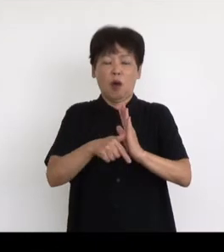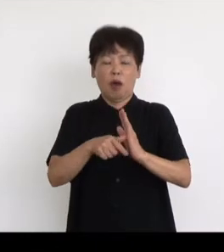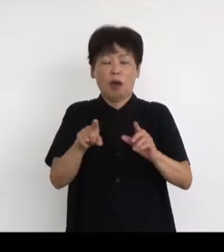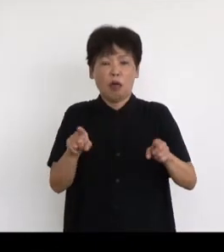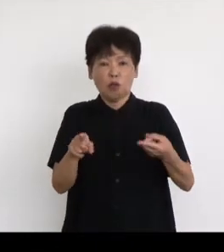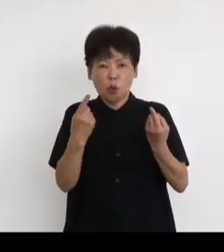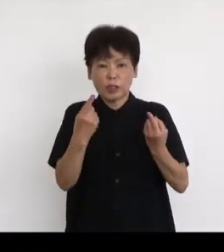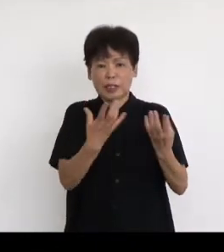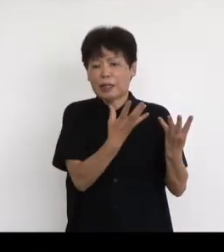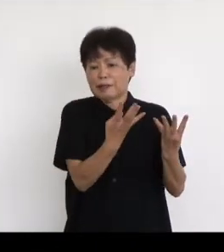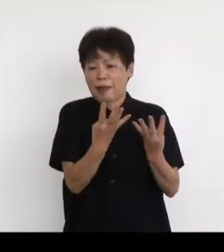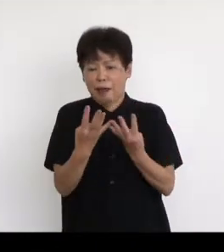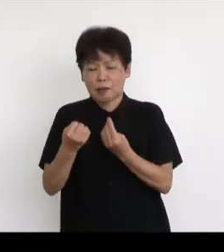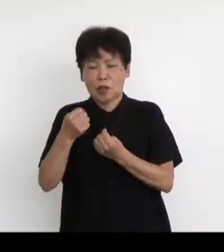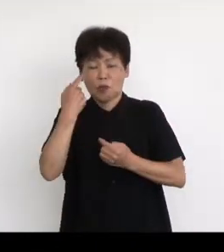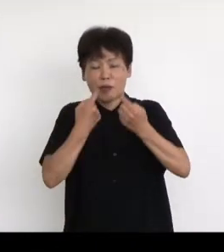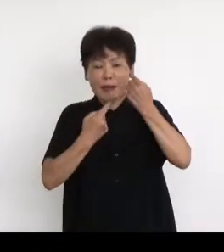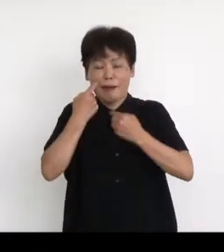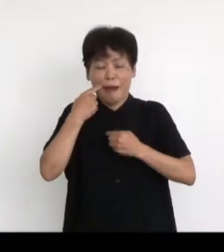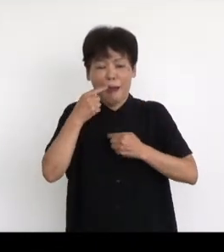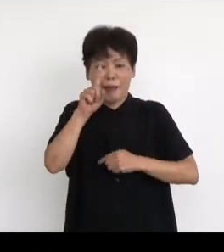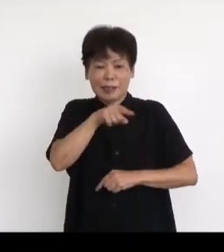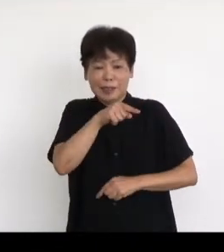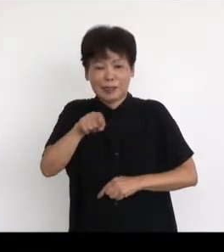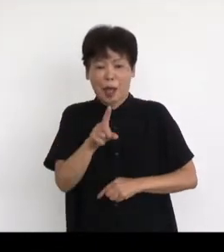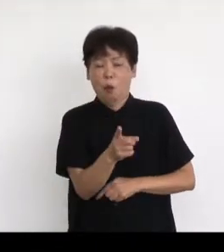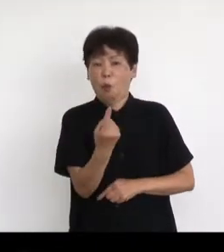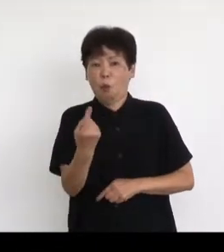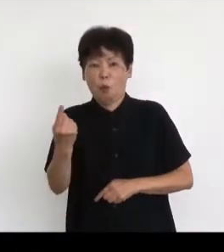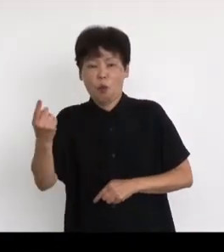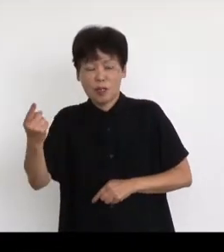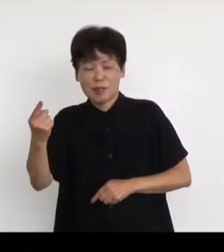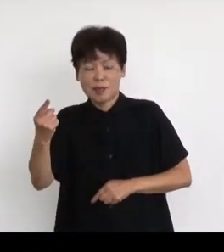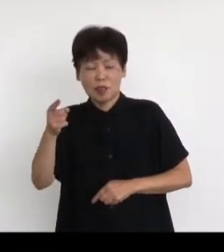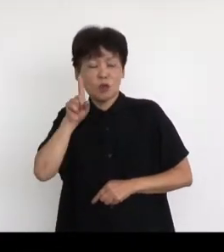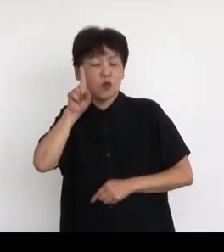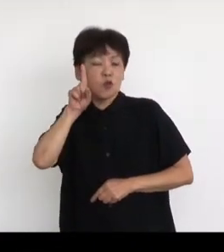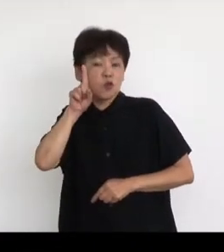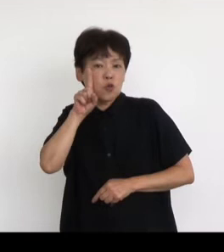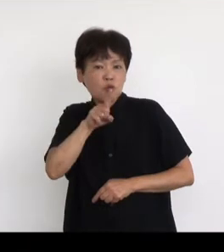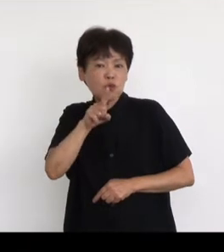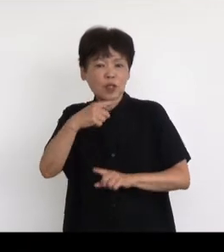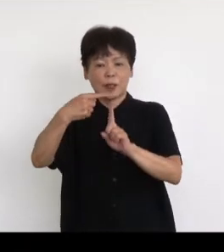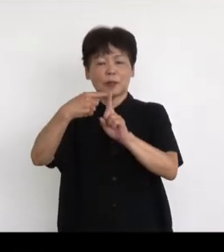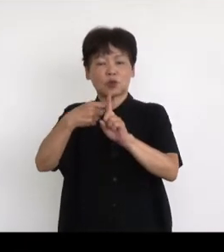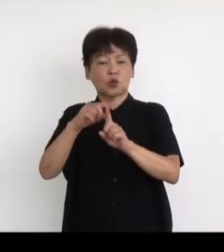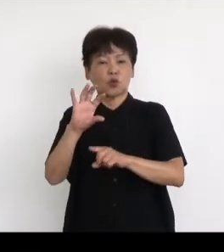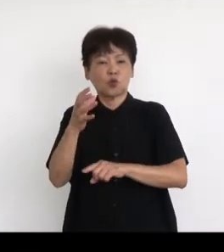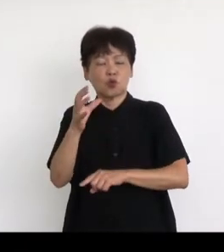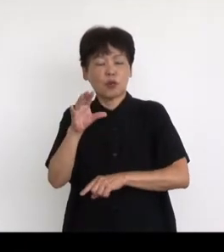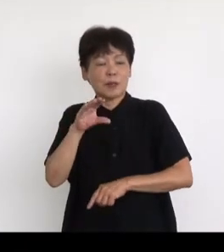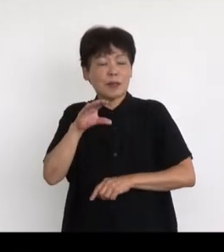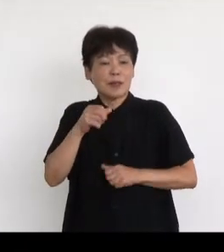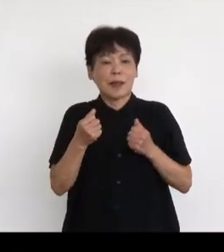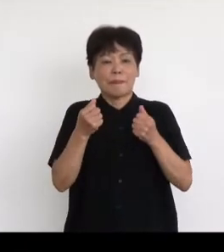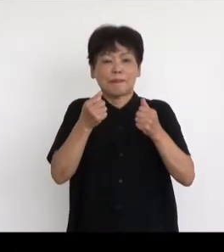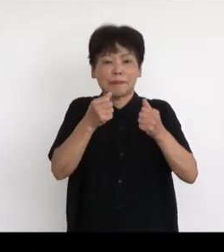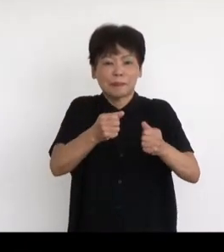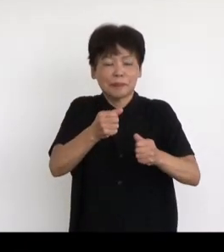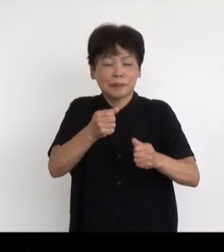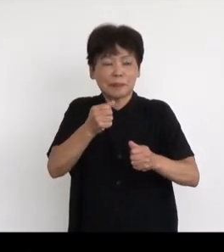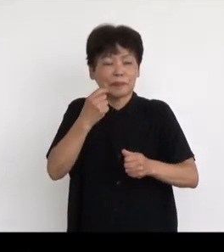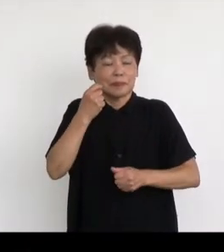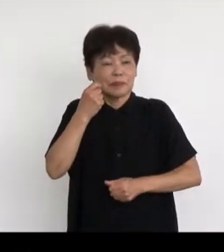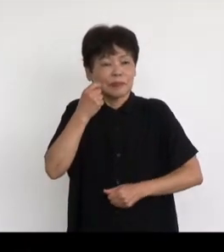数のけが人が発生し、速やかに救急車が駆けつけられないことも考えられます。